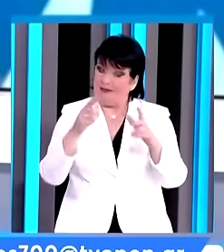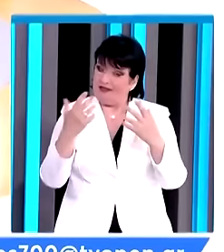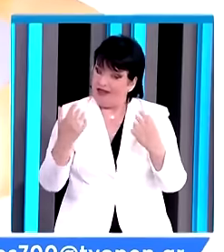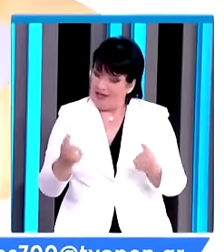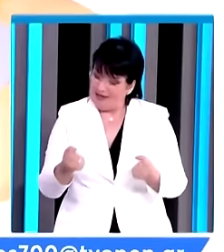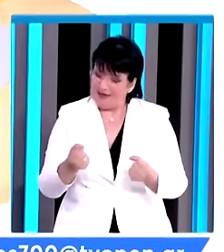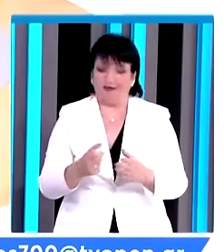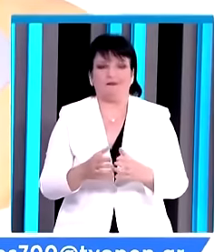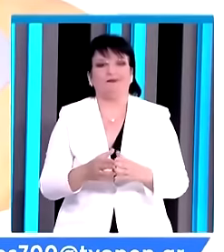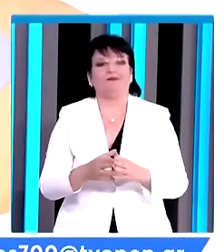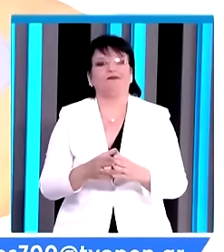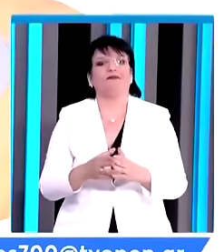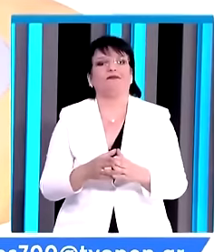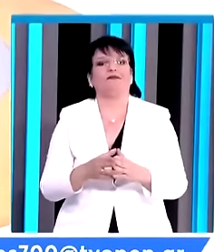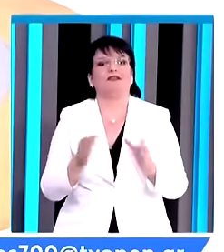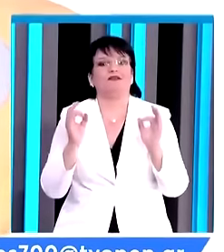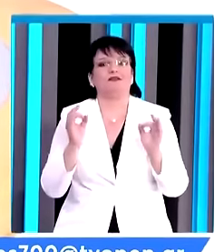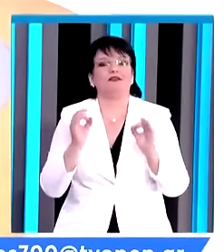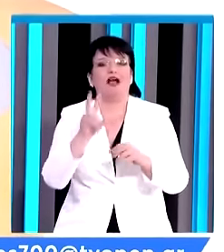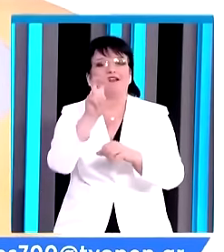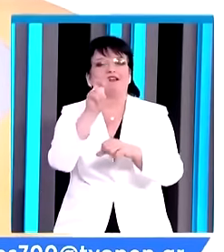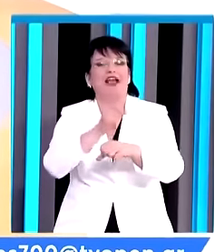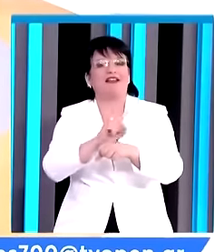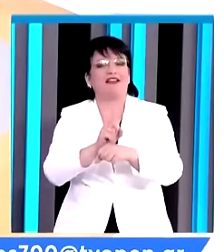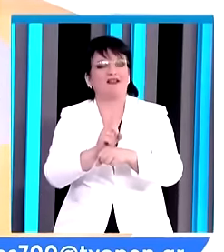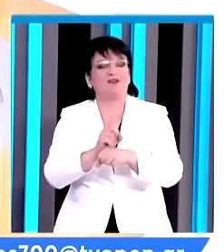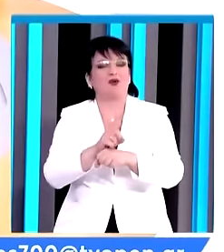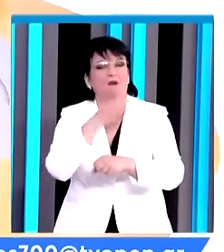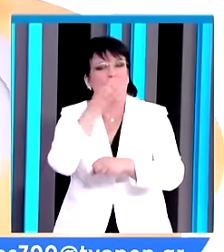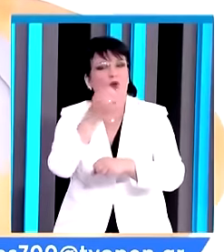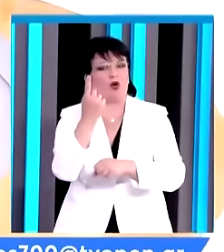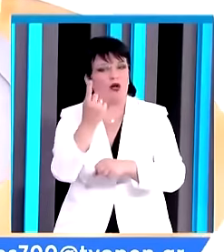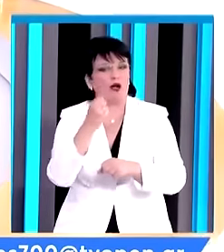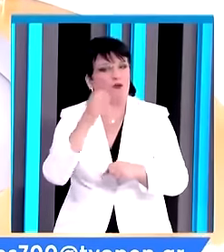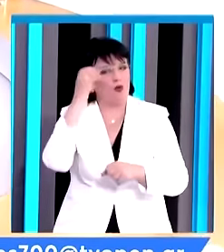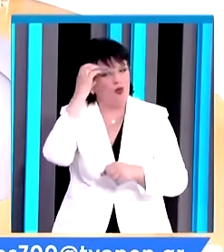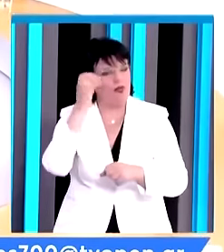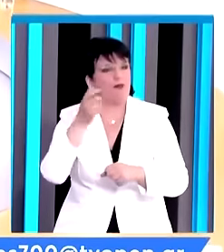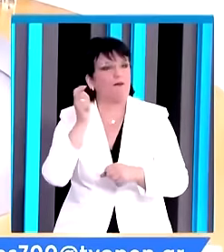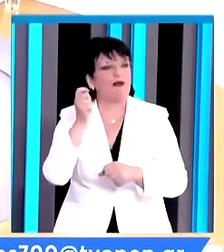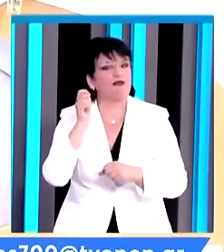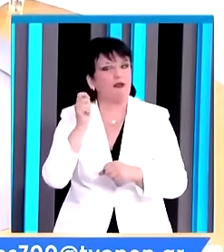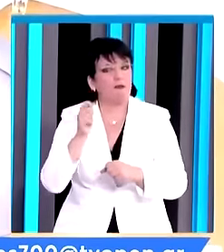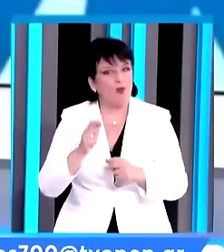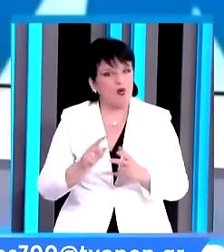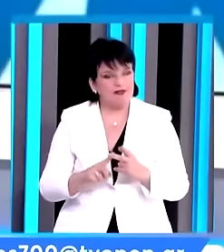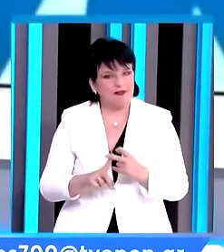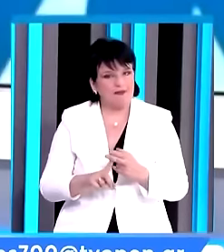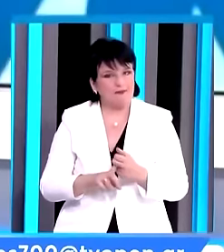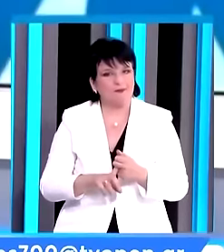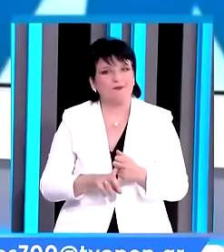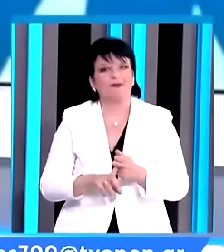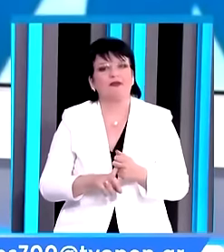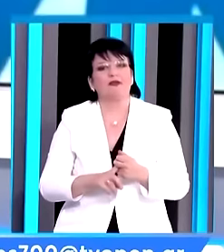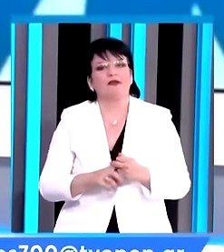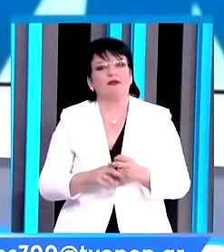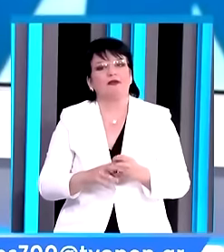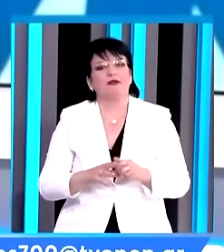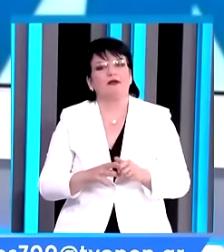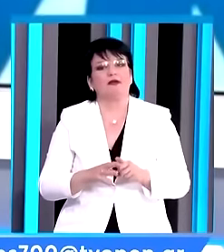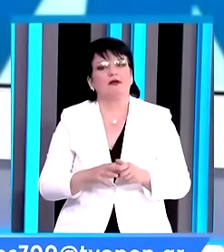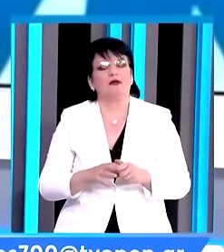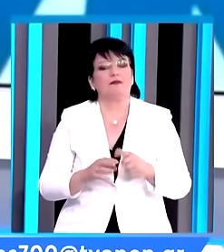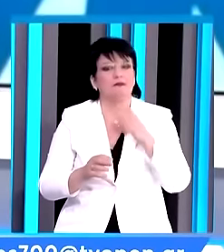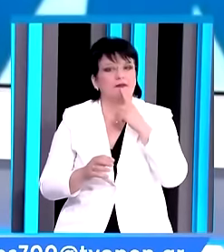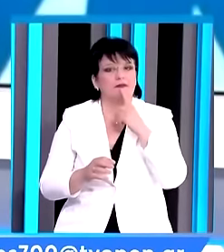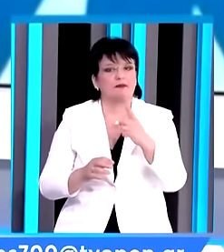αθλητισμό. Αν μου δώσετε 30 δευτερόλεπτα, να πω μόνο ότι θυμάστε την κριτική που μας ασκήθηκε όταν κλείσαμε τα γήπεδα. Και είπαμε